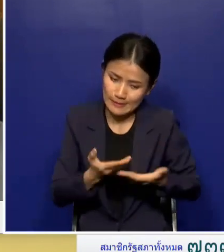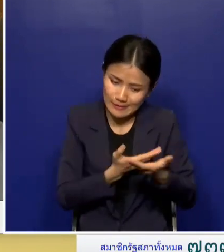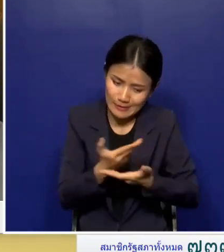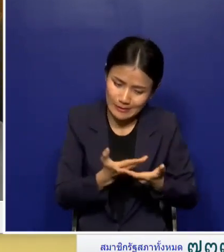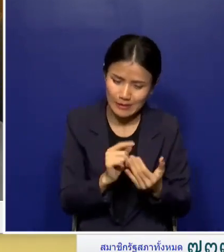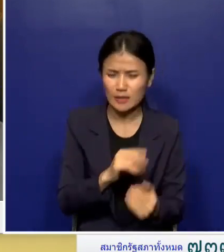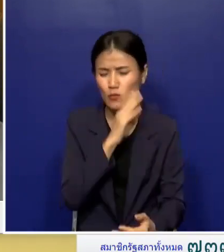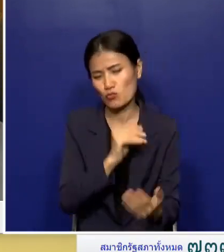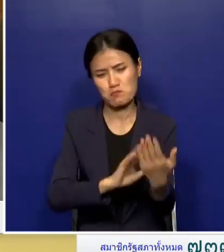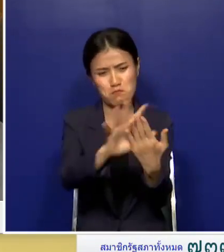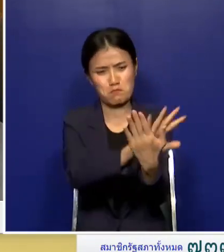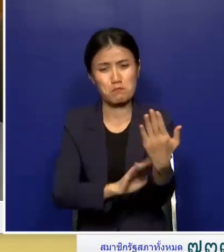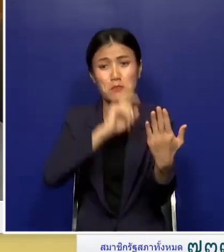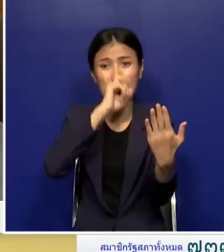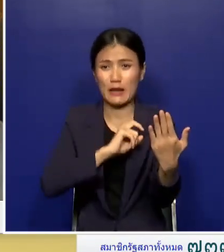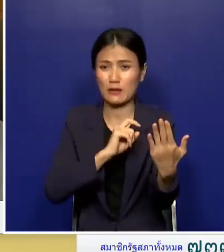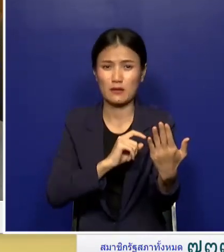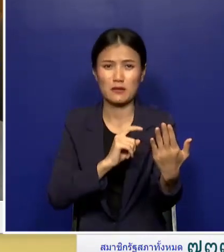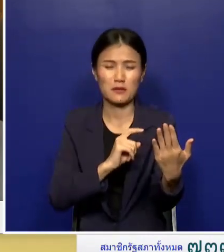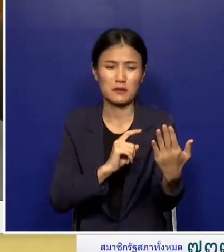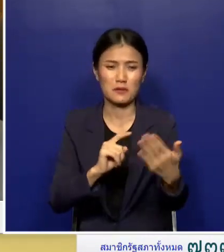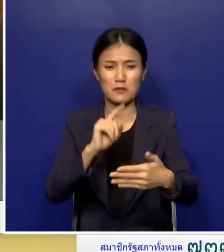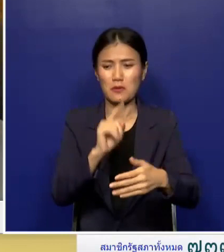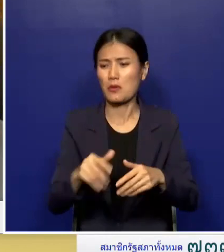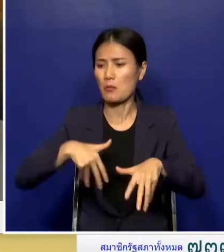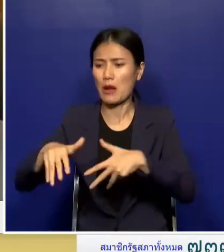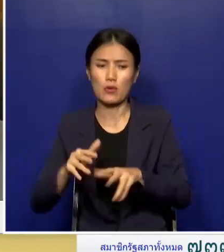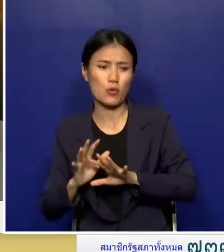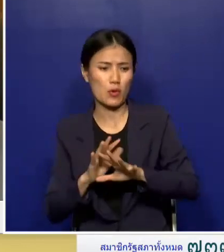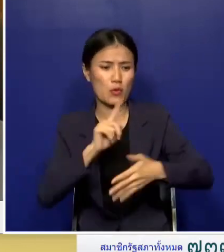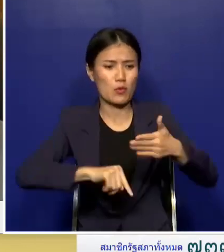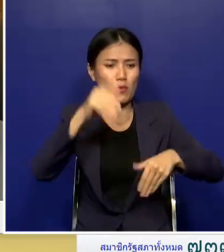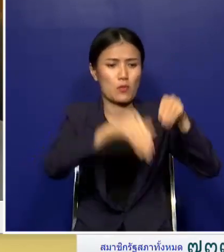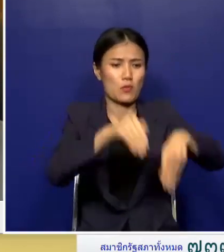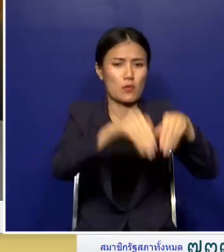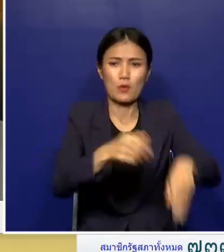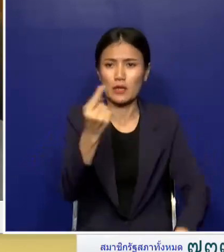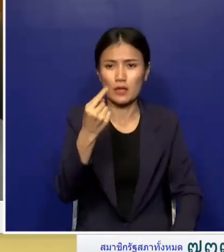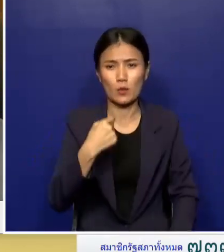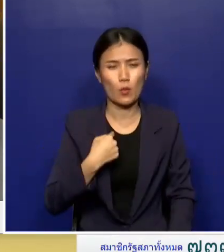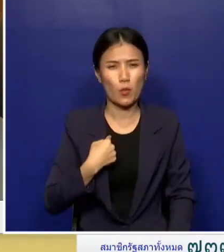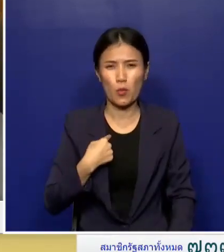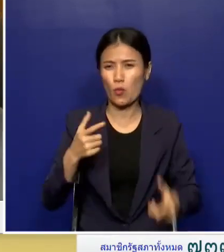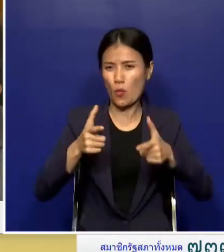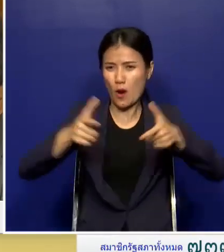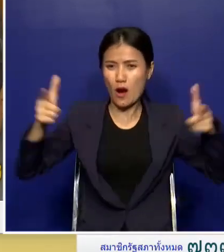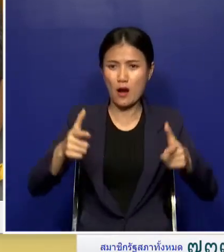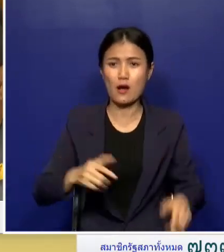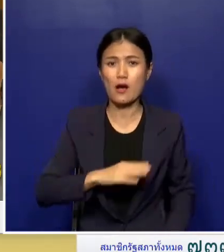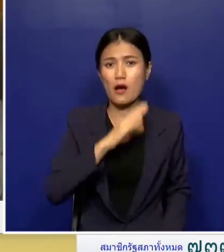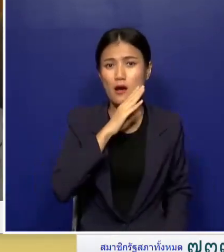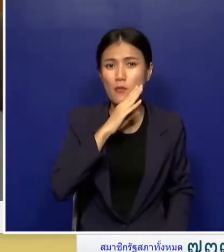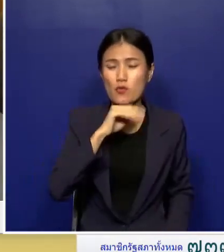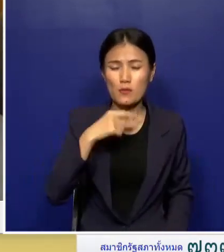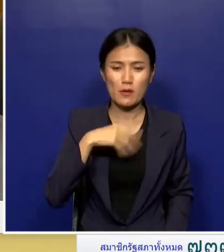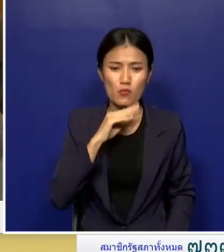เป็นเขตนั้นมันใหญ่เกินไปครับในโลกนี้เนี่ยถ้าจะมีการใช้ประเทศเป็นเขตก็คือสำหรับเลือกตั้งประธ